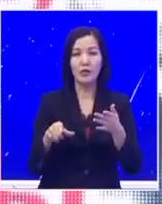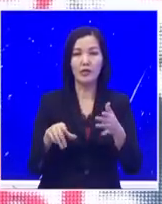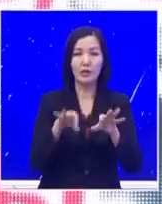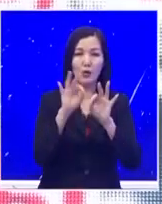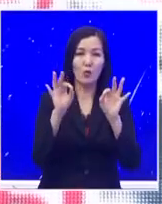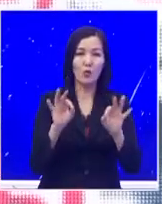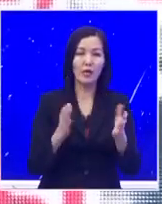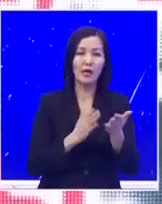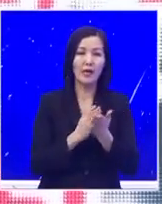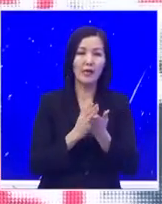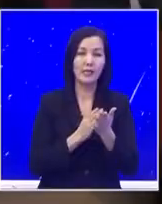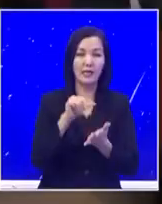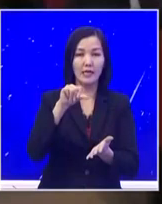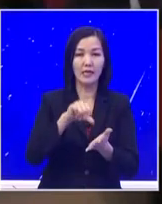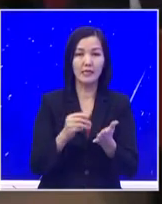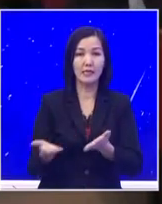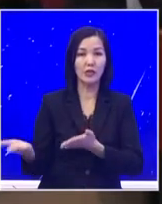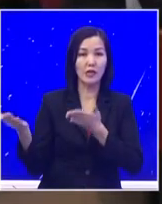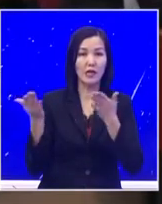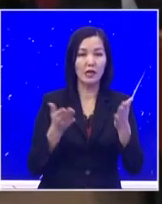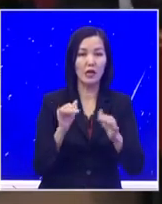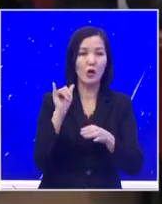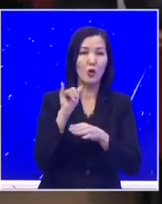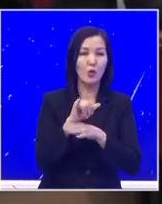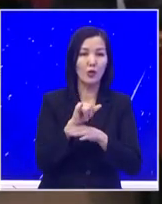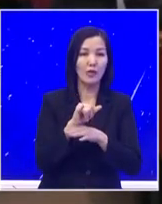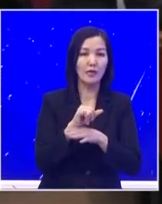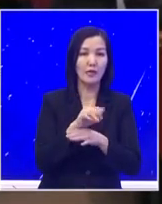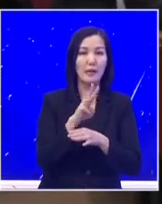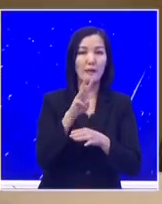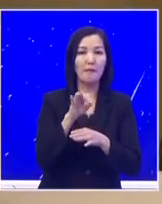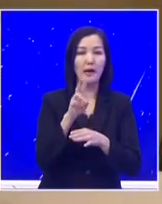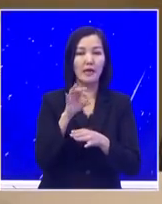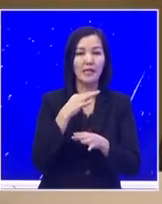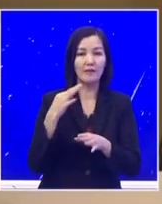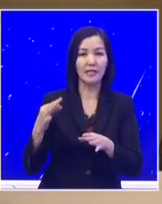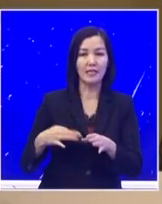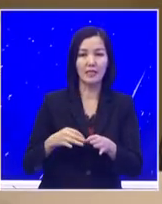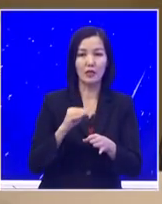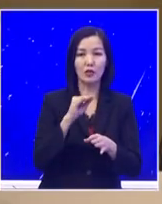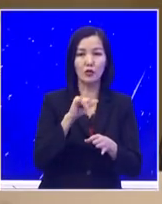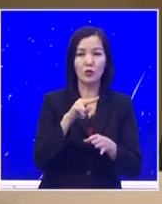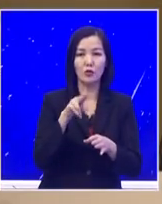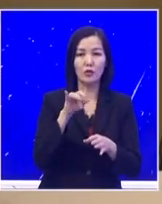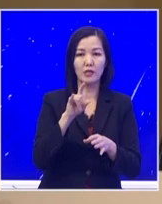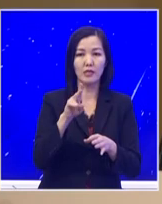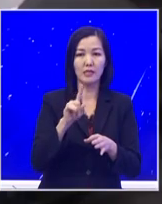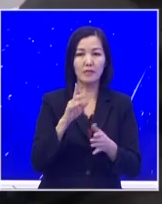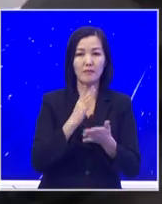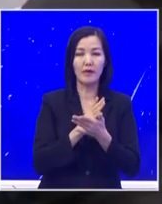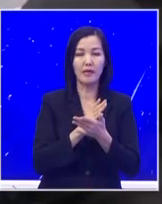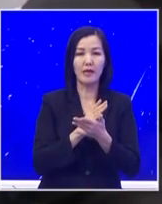қайраткерлер қатысты. Арнайы шақырылған қонақтар қатарында мұзбалақ ақын Мұқағалидың ұлы Жұлдыз да бар. Мәдени шарада өлеңдер